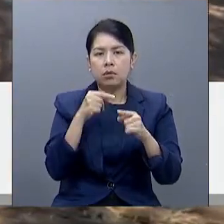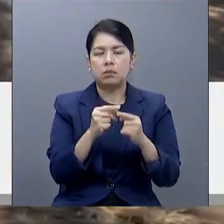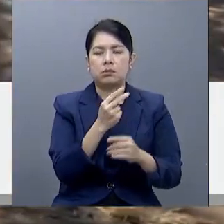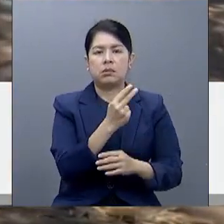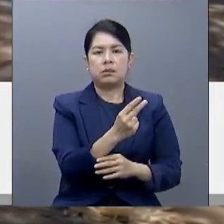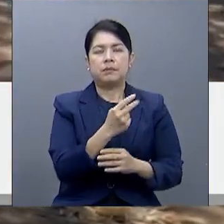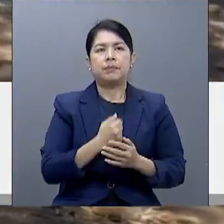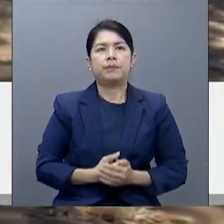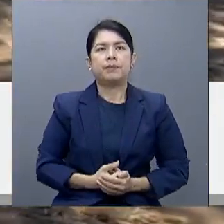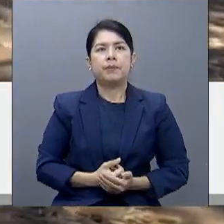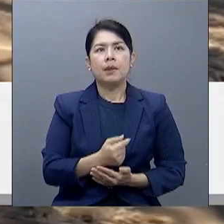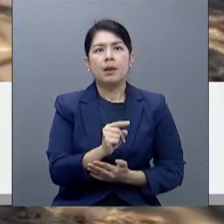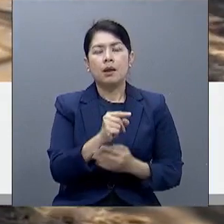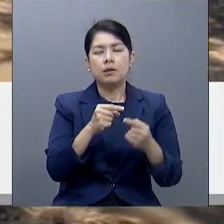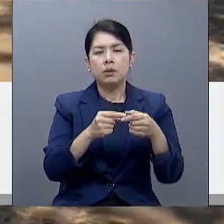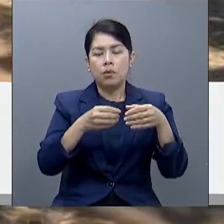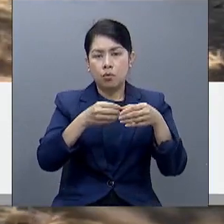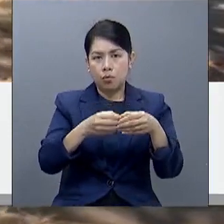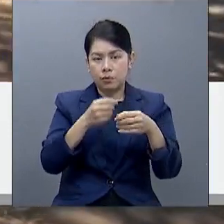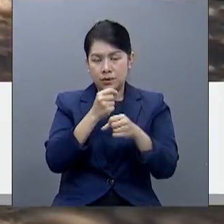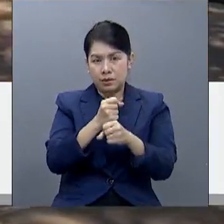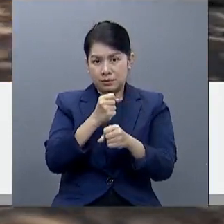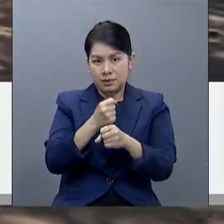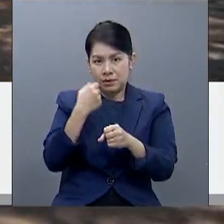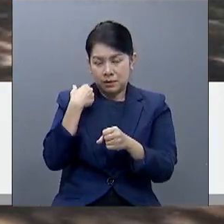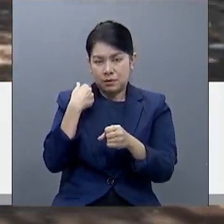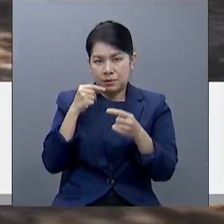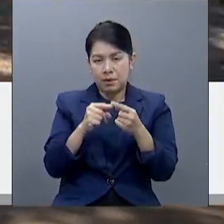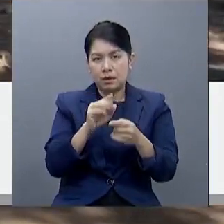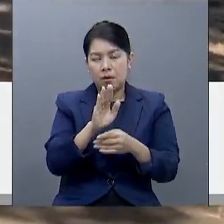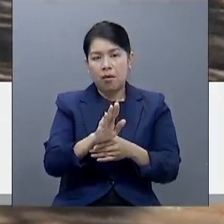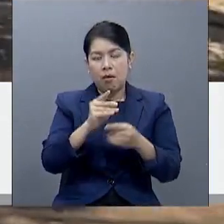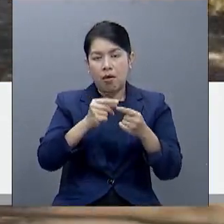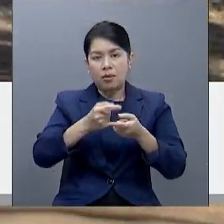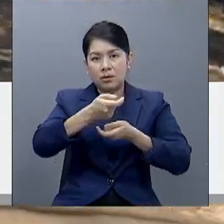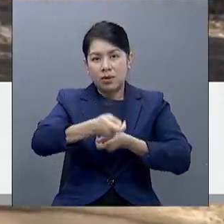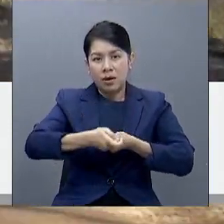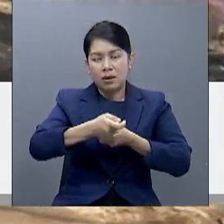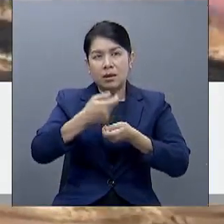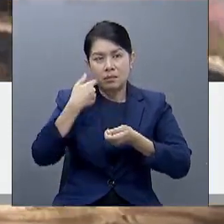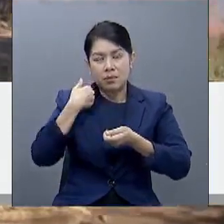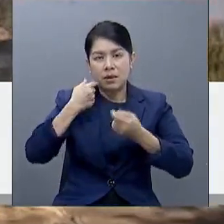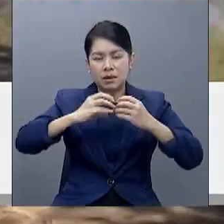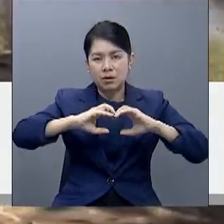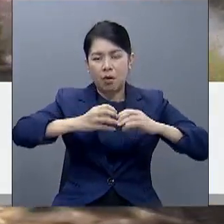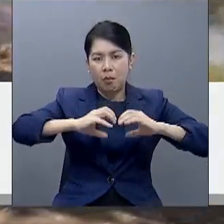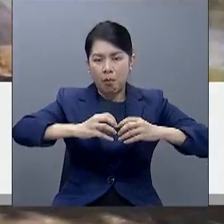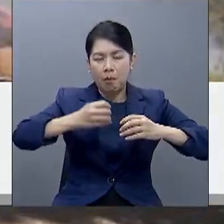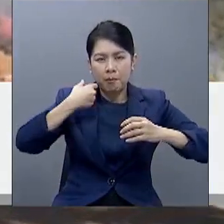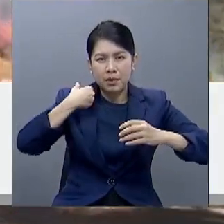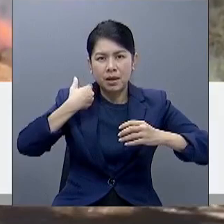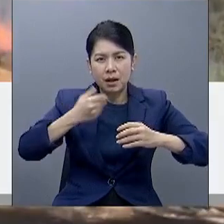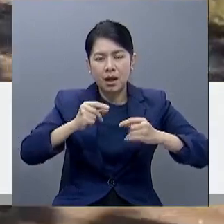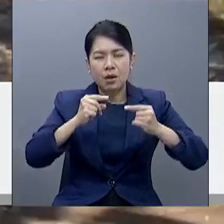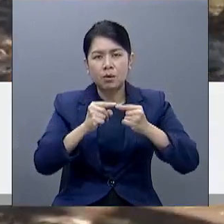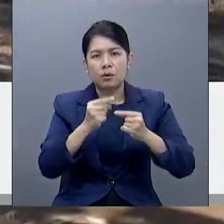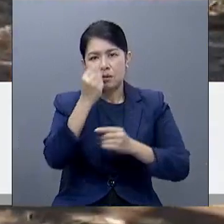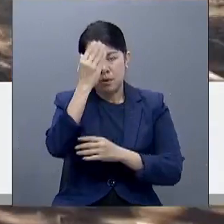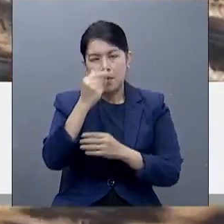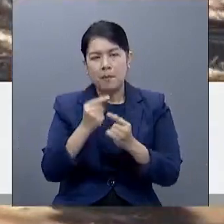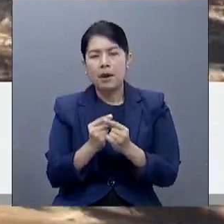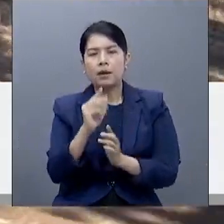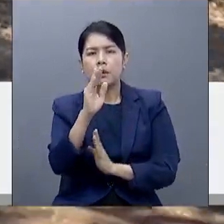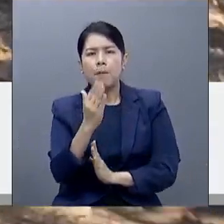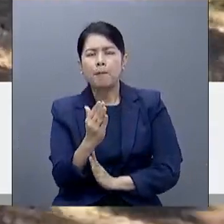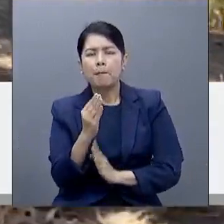ที่ผู้ประกอบการกำลังใช้อุปกรณ์โม่ข้าวโพดแต่ว่าเกิดสะเก็ดไฟปลิวไปติดกับกองเปลือกซังข้าโพดทำ